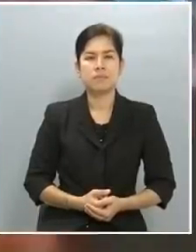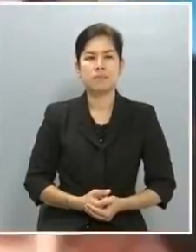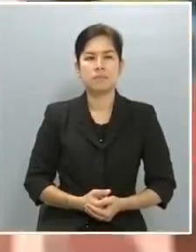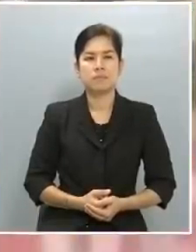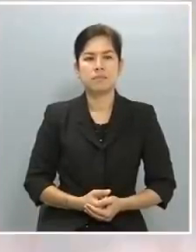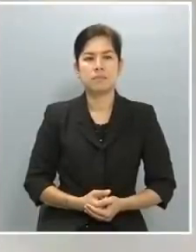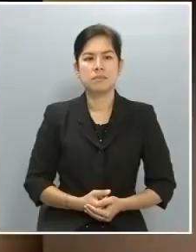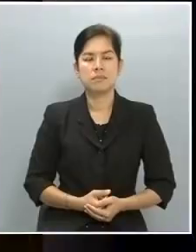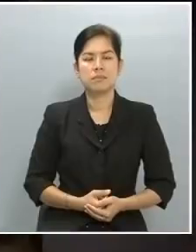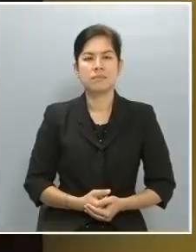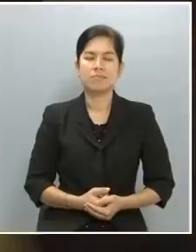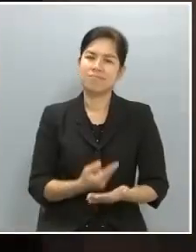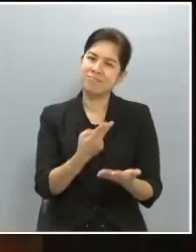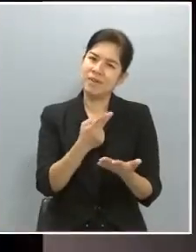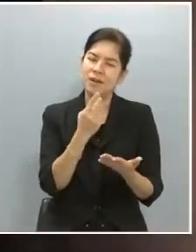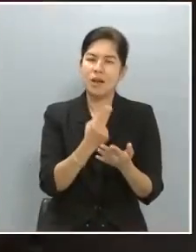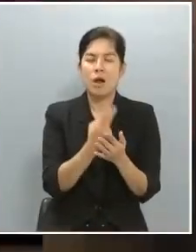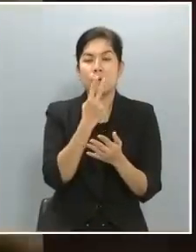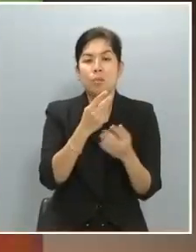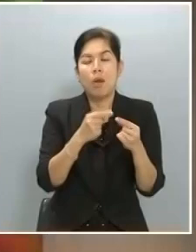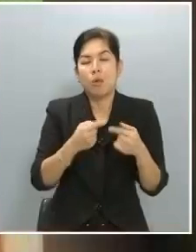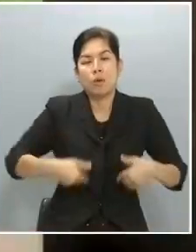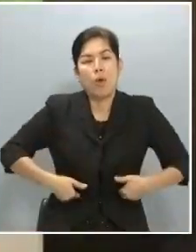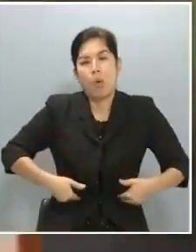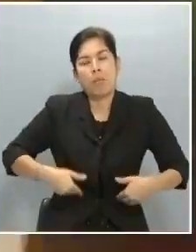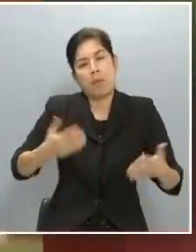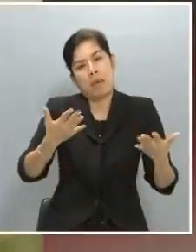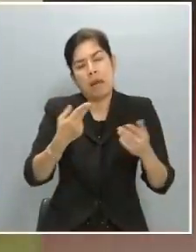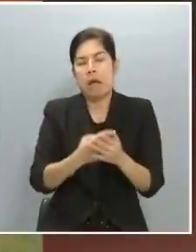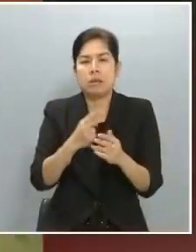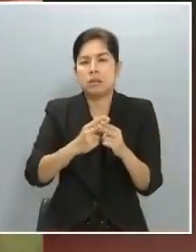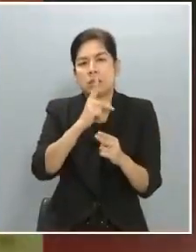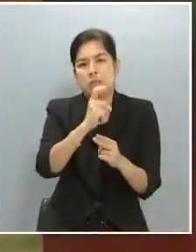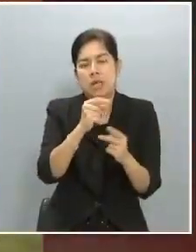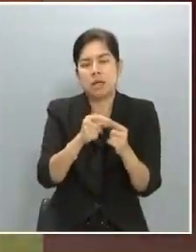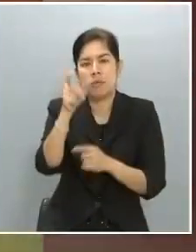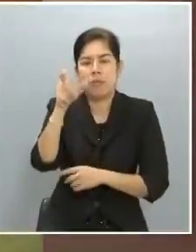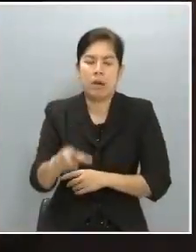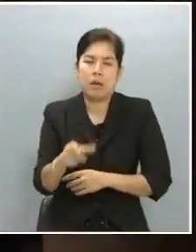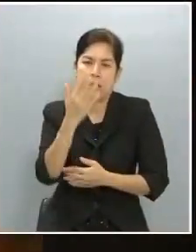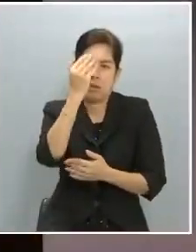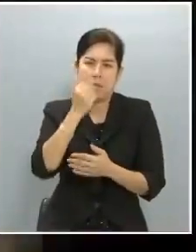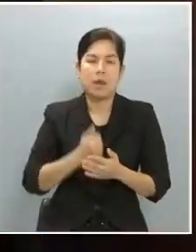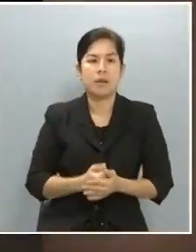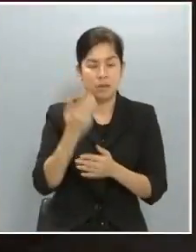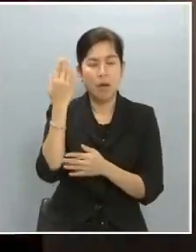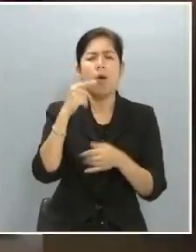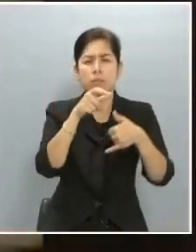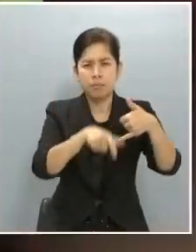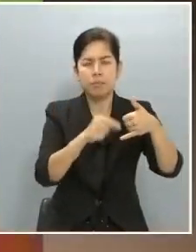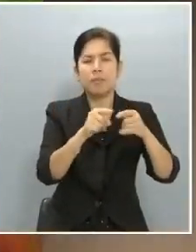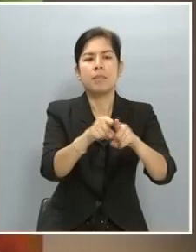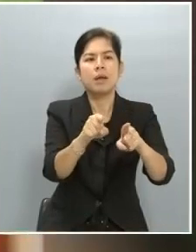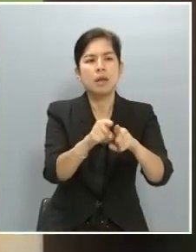โอ้ยหัวเราะไม่ออกฮะฝรั่งเศสเสียชื่อเพราะว่าเมื่อ22ปีก่อนกองหน้าฝรั่งเศสคันโตน่าก็เคยกระโดดถีบแฟนบอลนะ